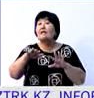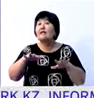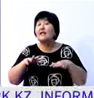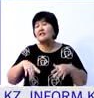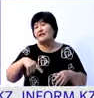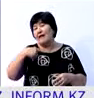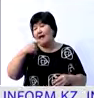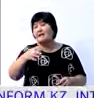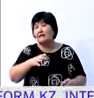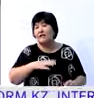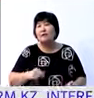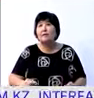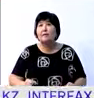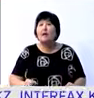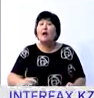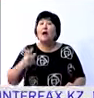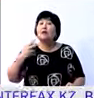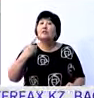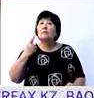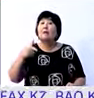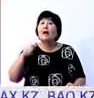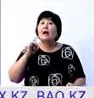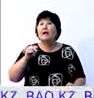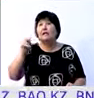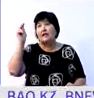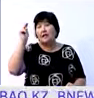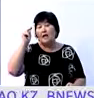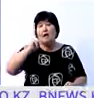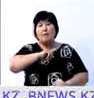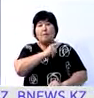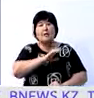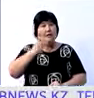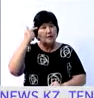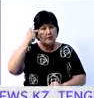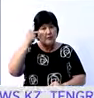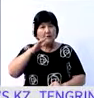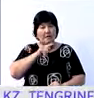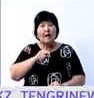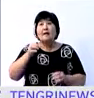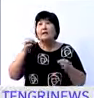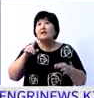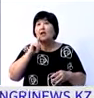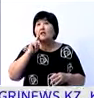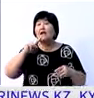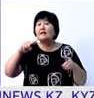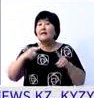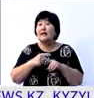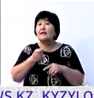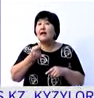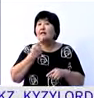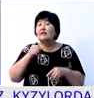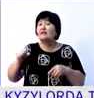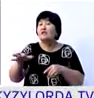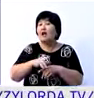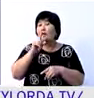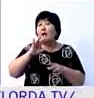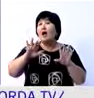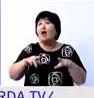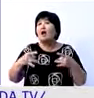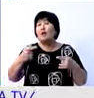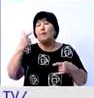айтылды. 21-ші ғасыр біліктінің емес білімдінің заманы, яғни кез келген жас техника тілін жетік меңгеріп,